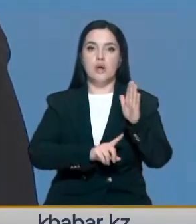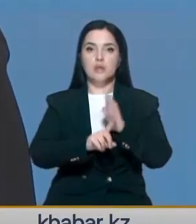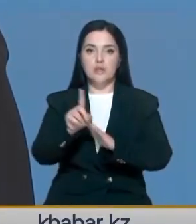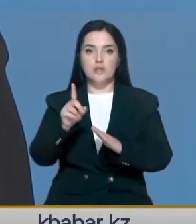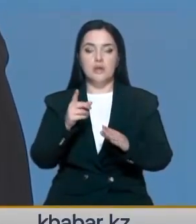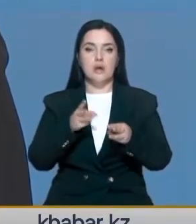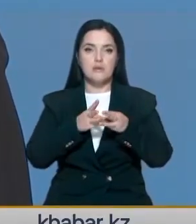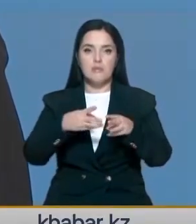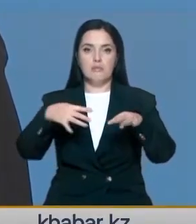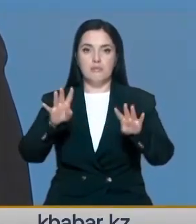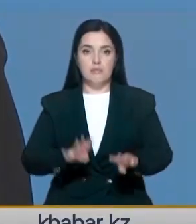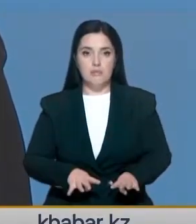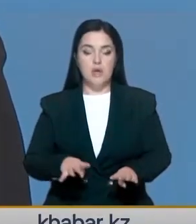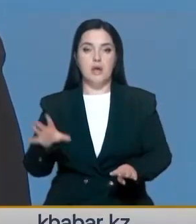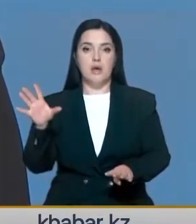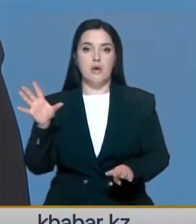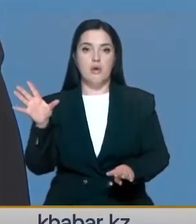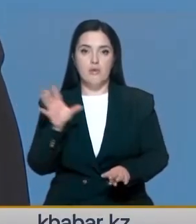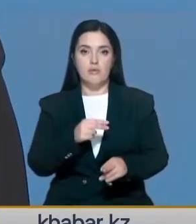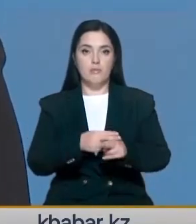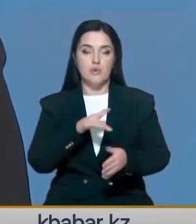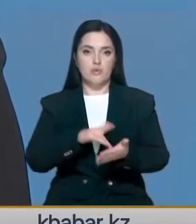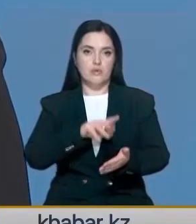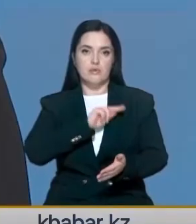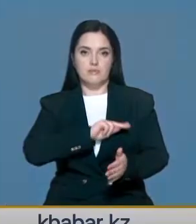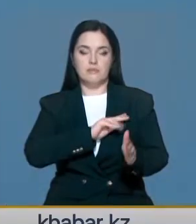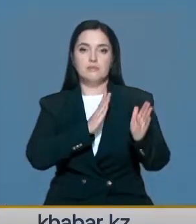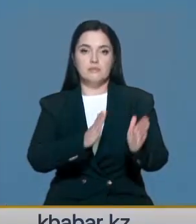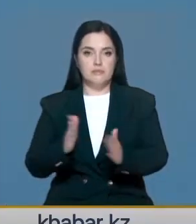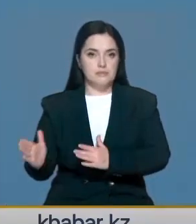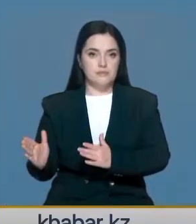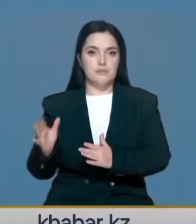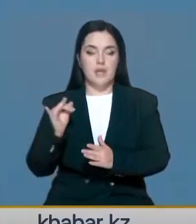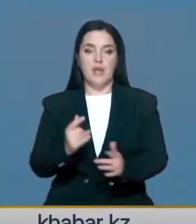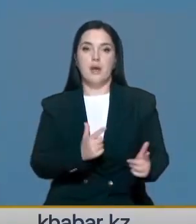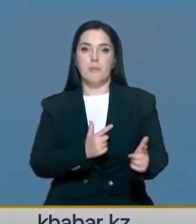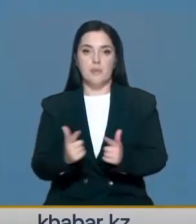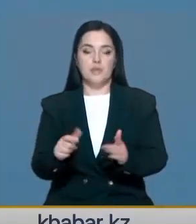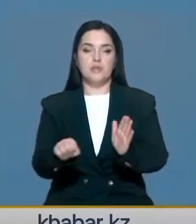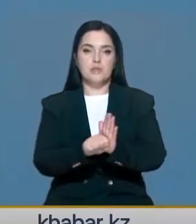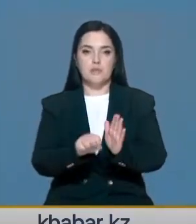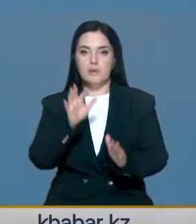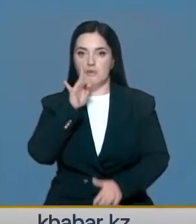Все основные объекты жизнедеятельности города работают в штатном режиме и подготовлены к зимнему периоду.